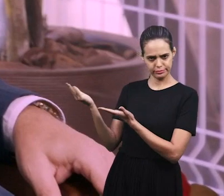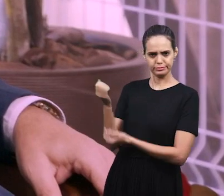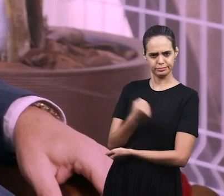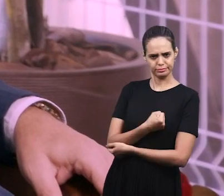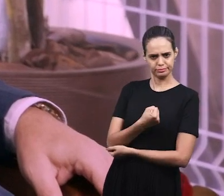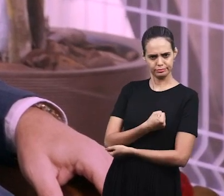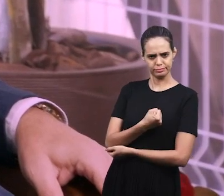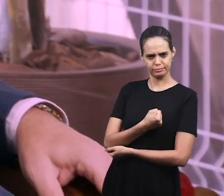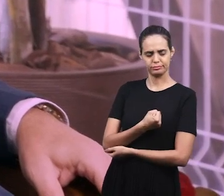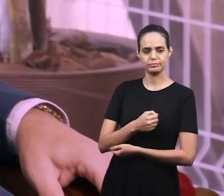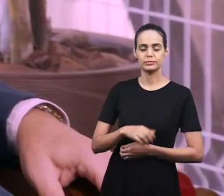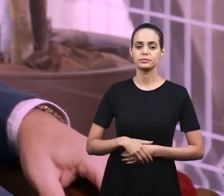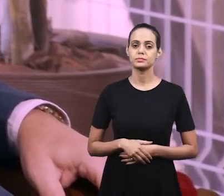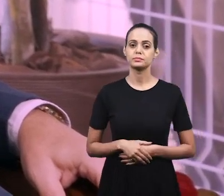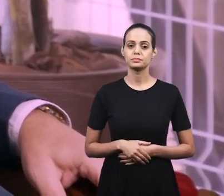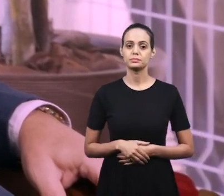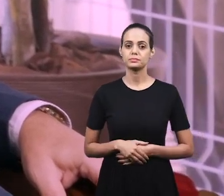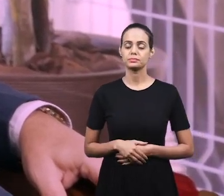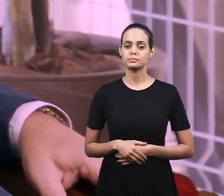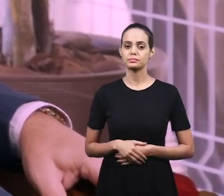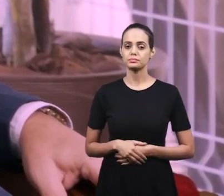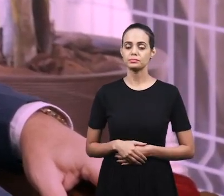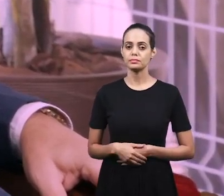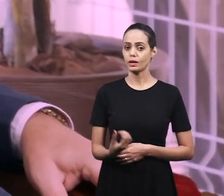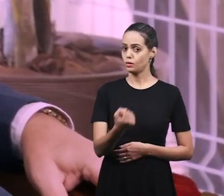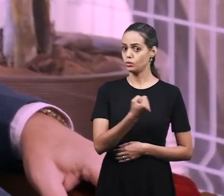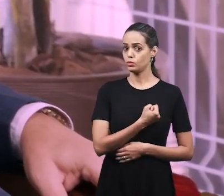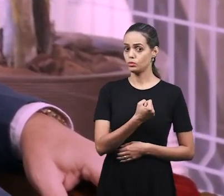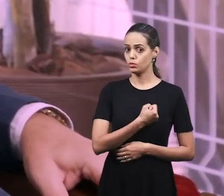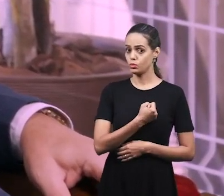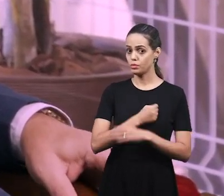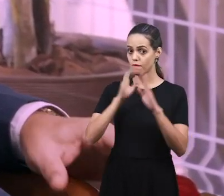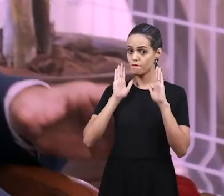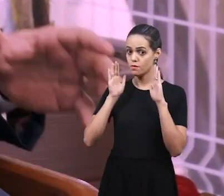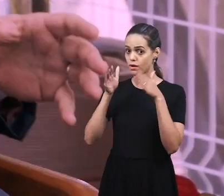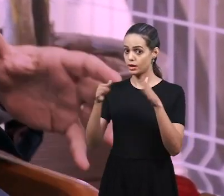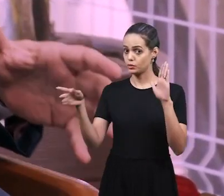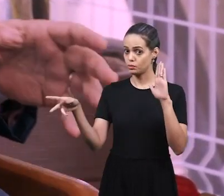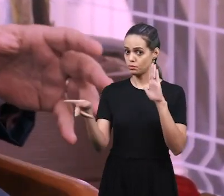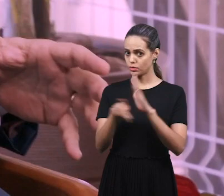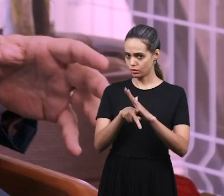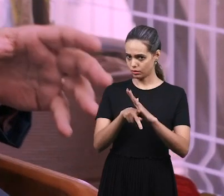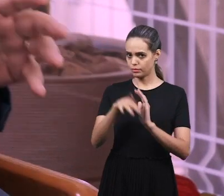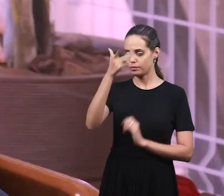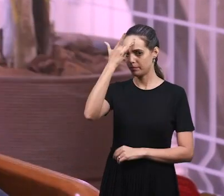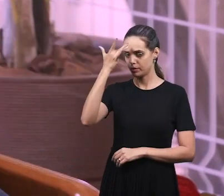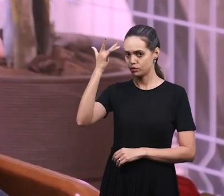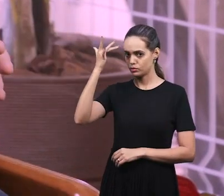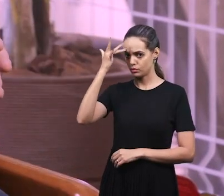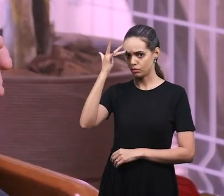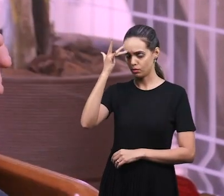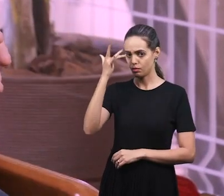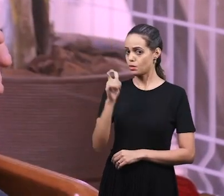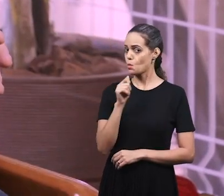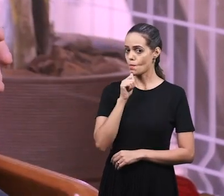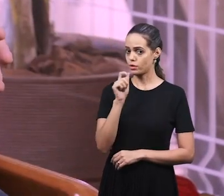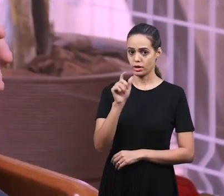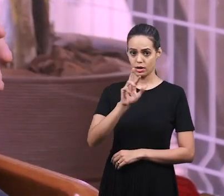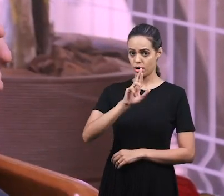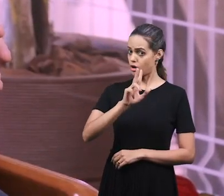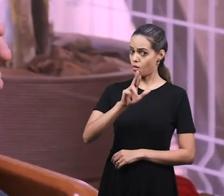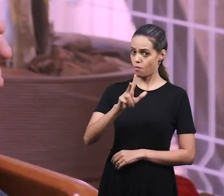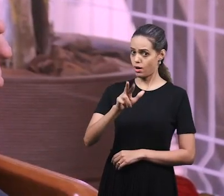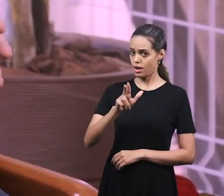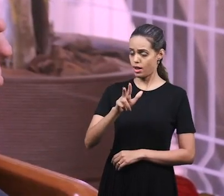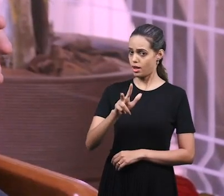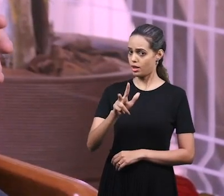0800 707 30 76. Ça, c'est le numéro exclusif pour répondre à tous ceux qui ne sont pas encore membres de